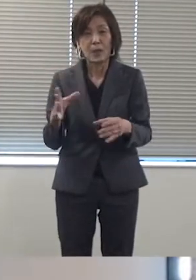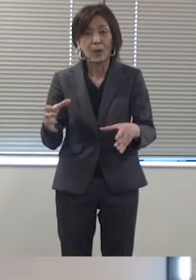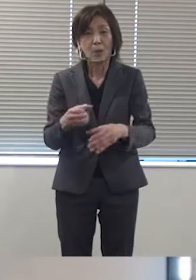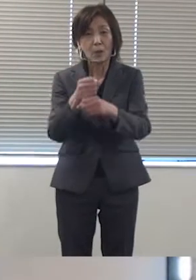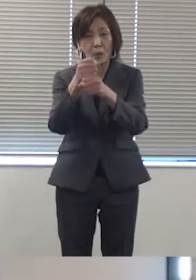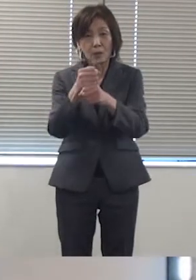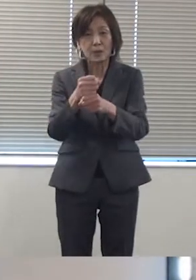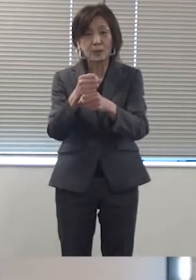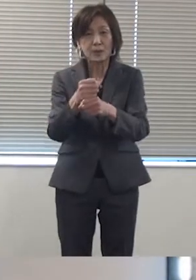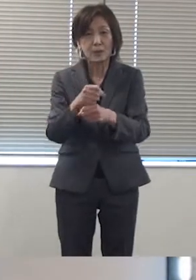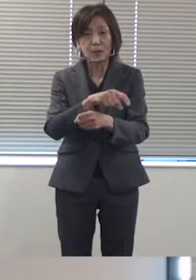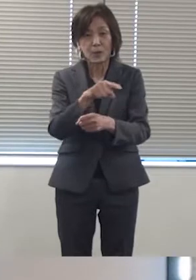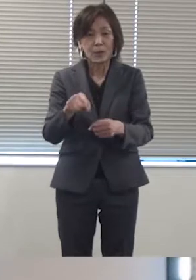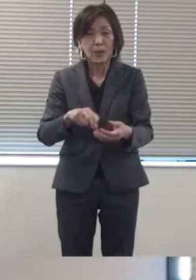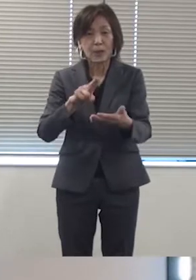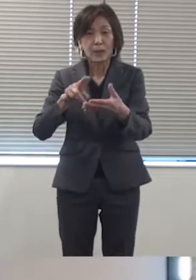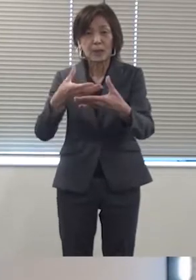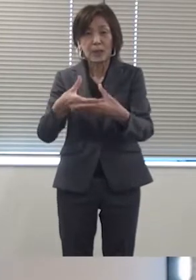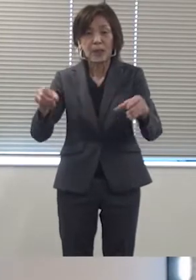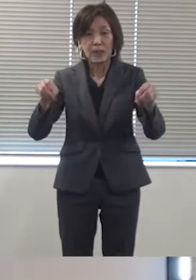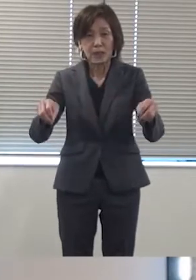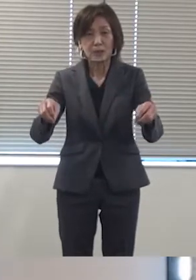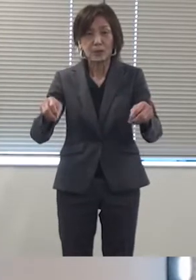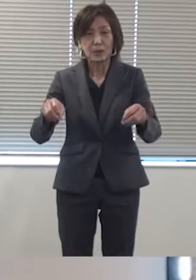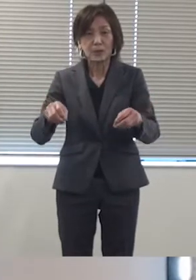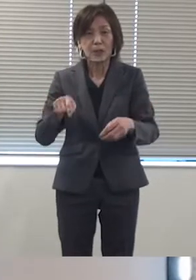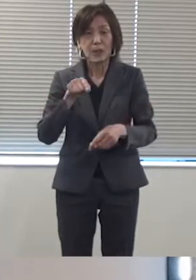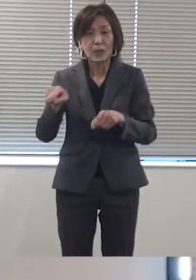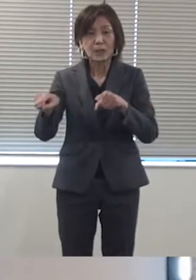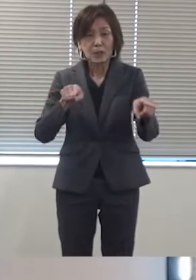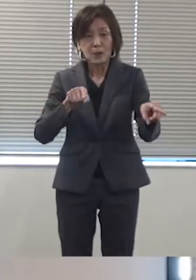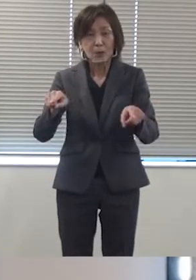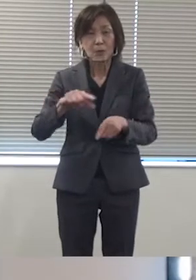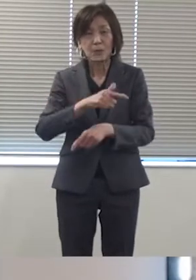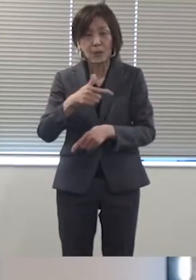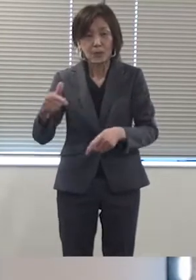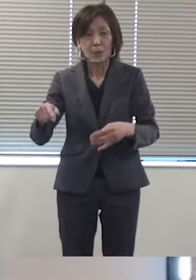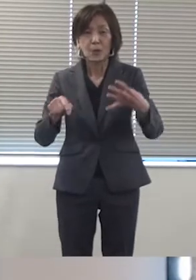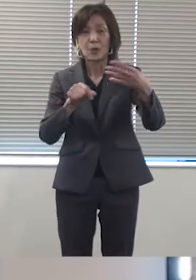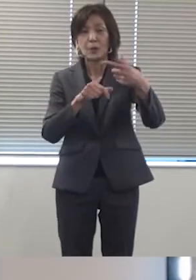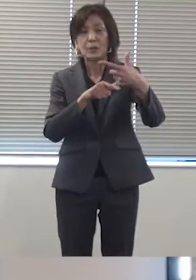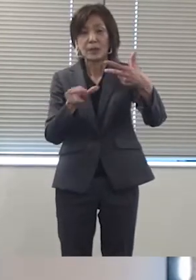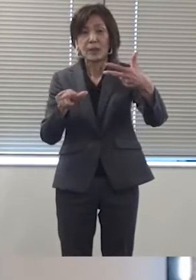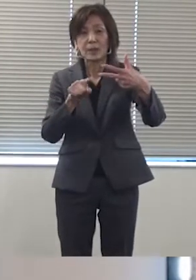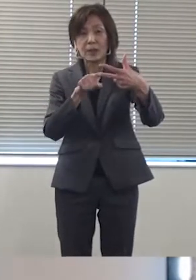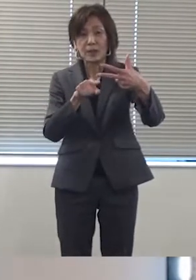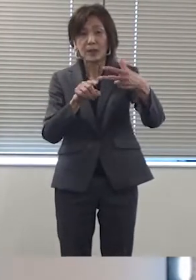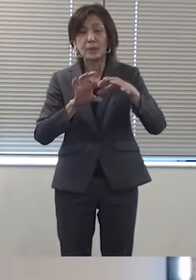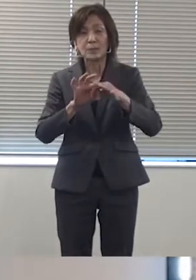止に行うものなど7件についてお伺いをさせていただくこととしております。私からの説明は以上となります。